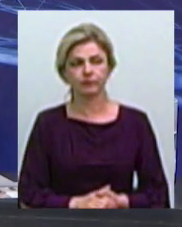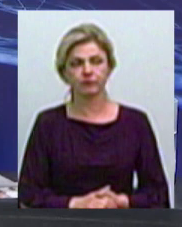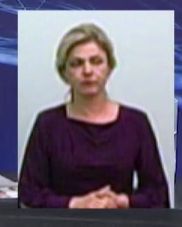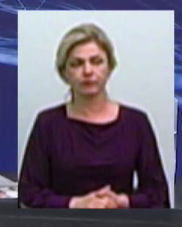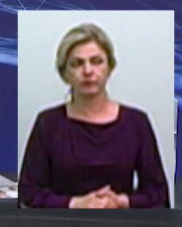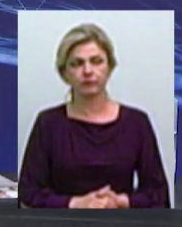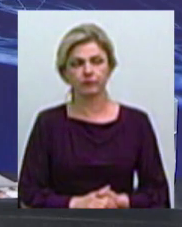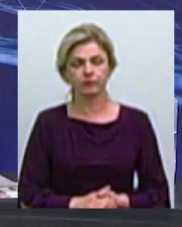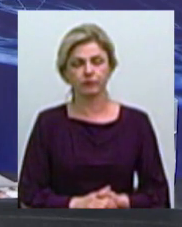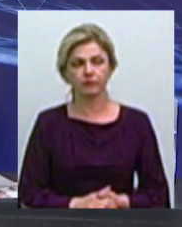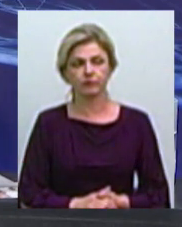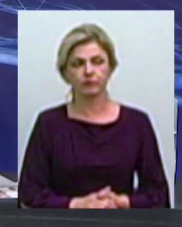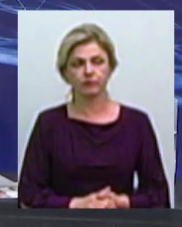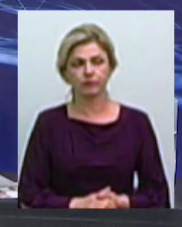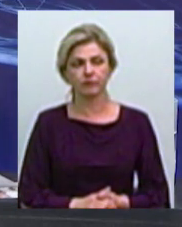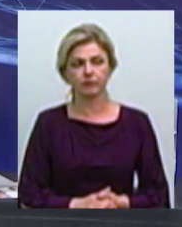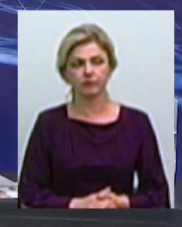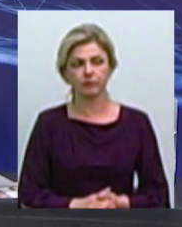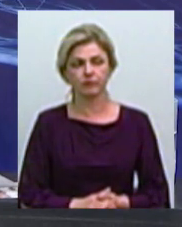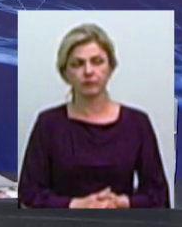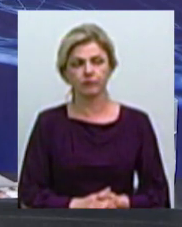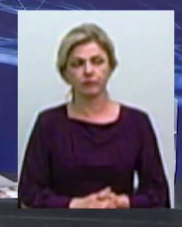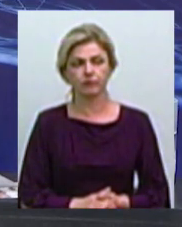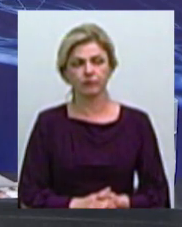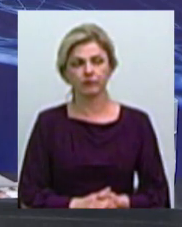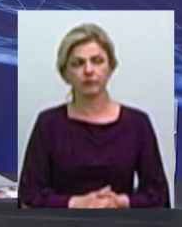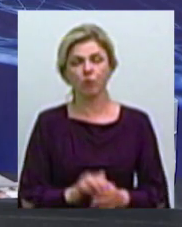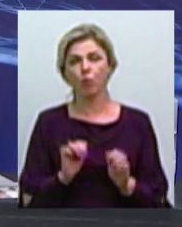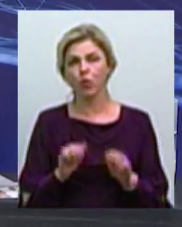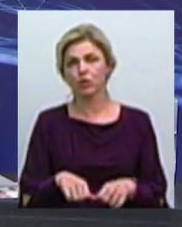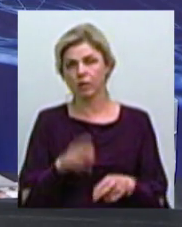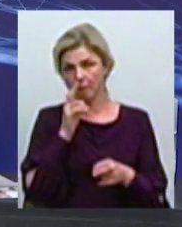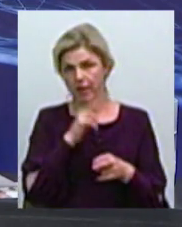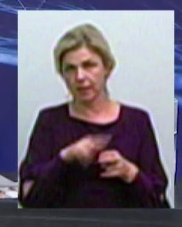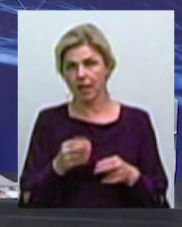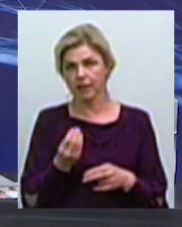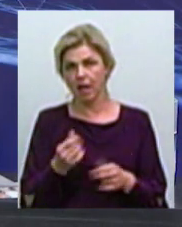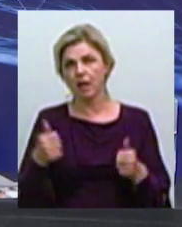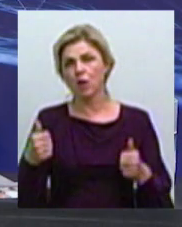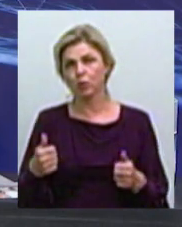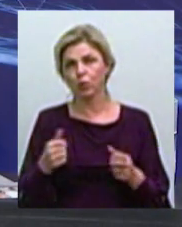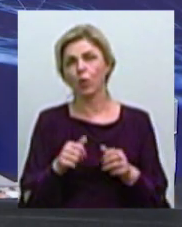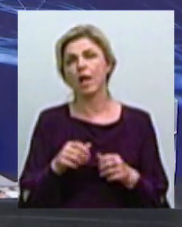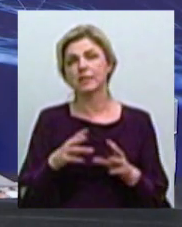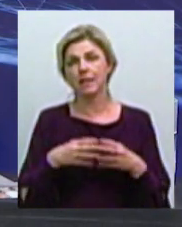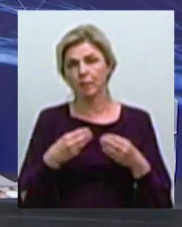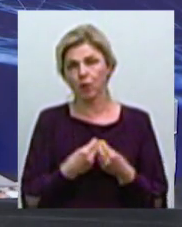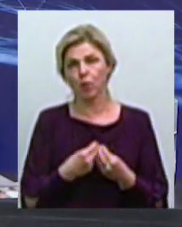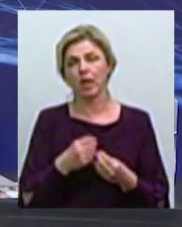может быть связано и с потерей денег. И разлука с семьей, потеря семьи часто,